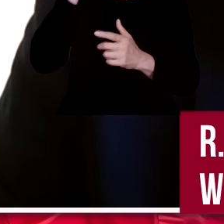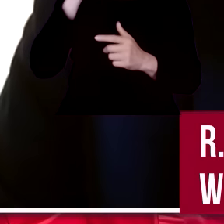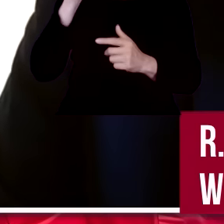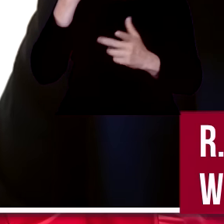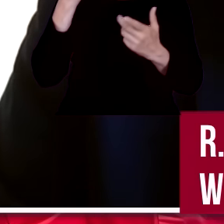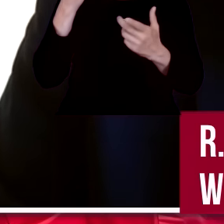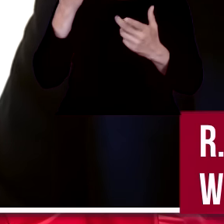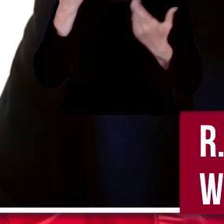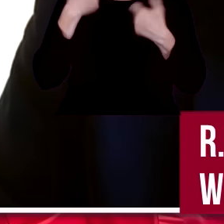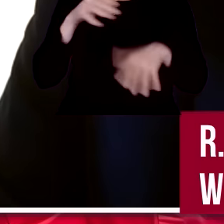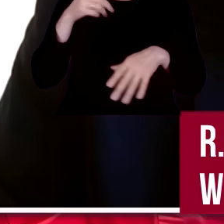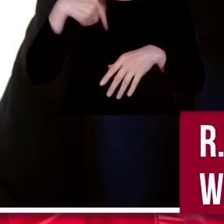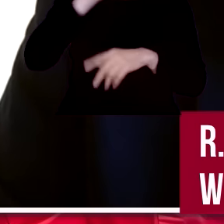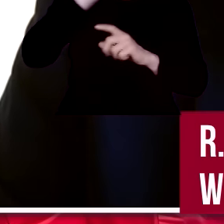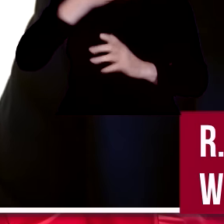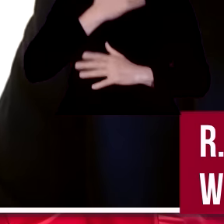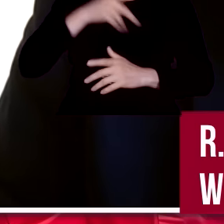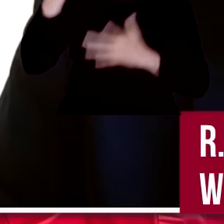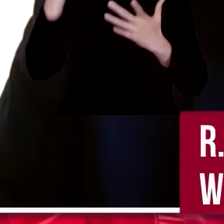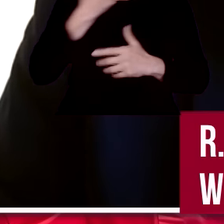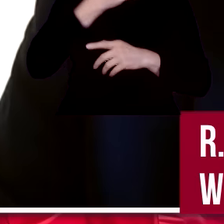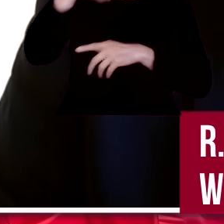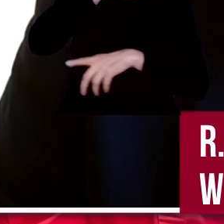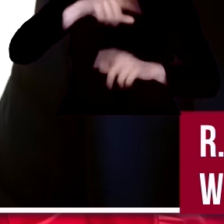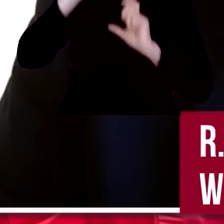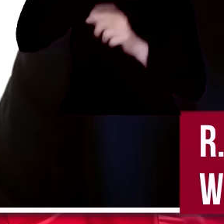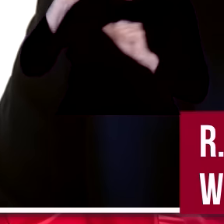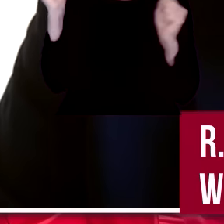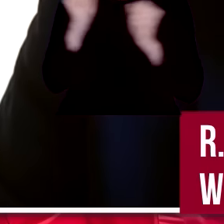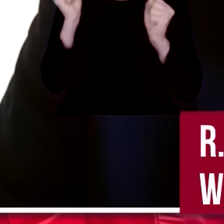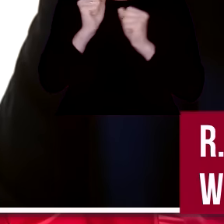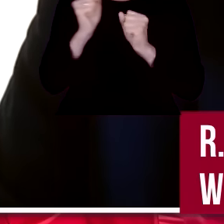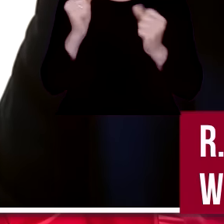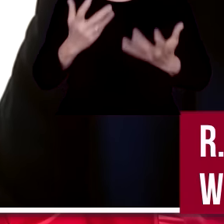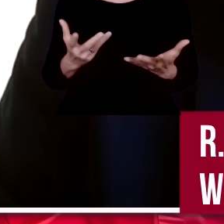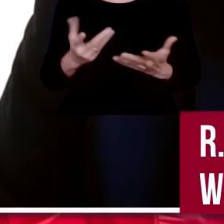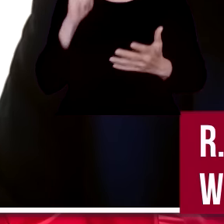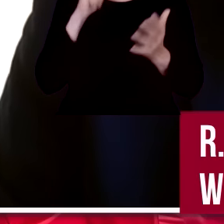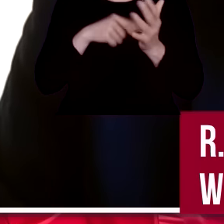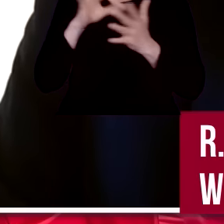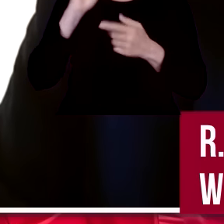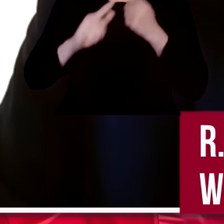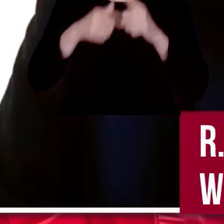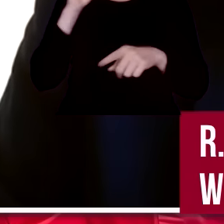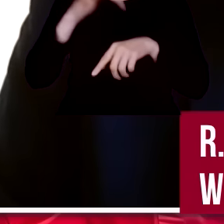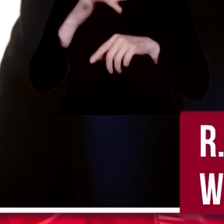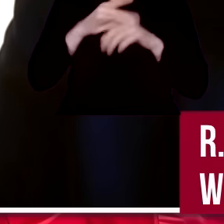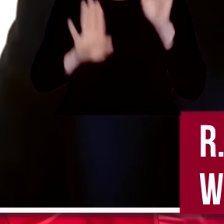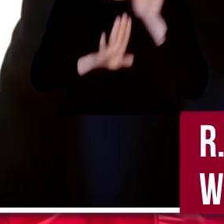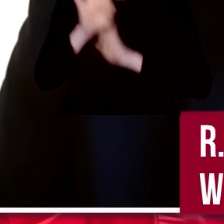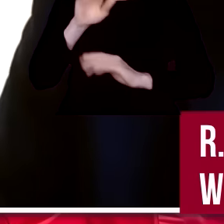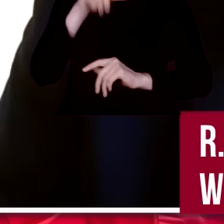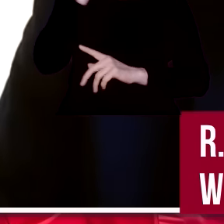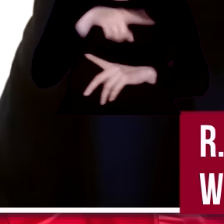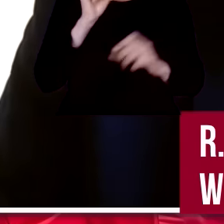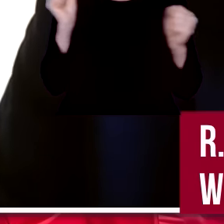Bano i żeby wszystko co oni mówili było traktowane mega poważnie i w ten sposób osiągają swoje polityczne efekty paraliżującym strachem